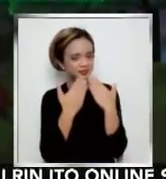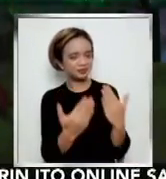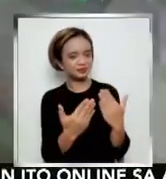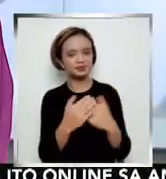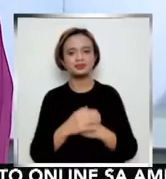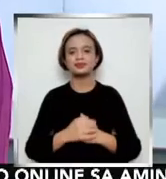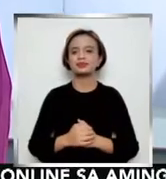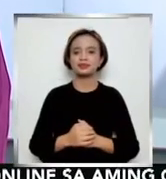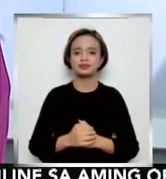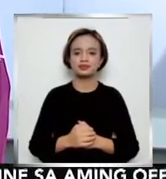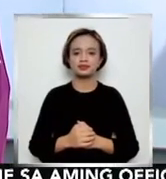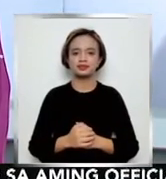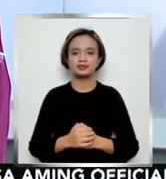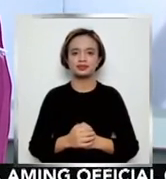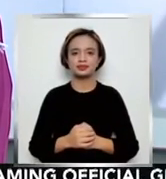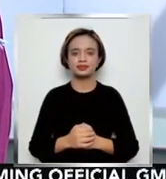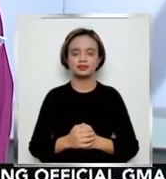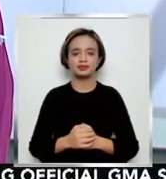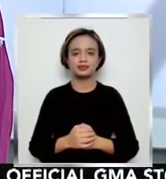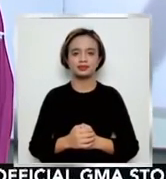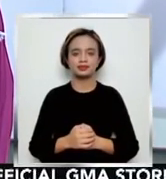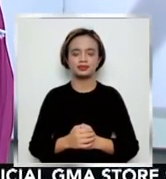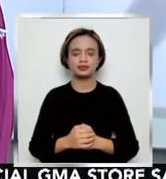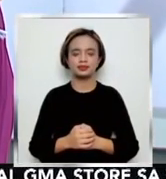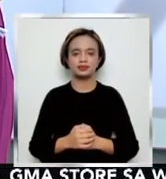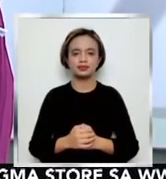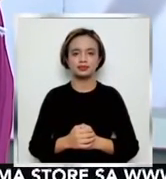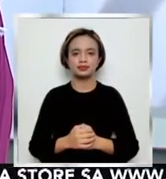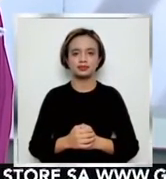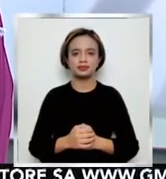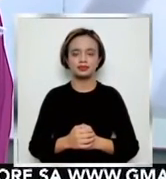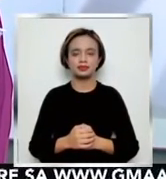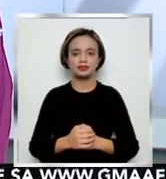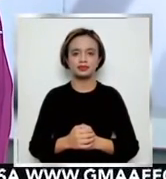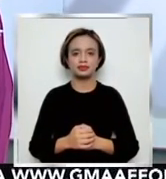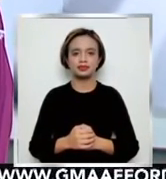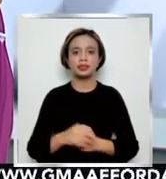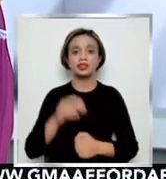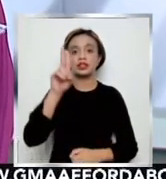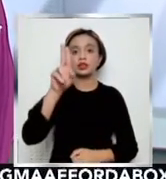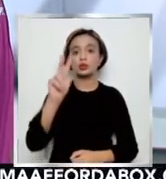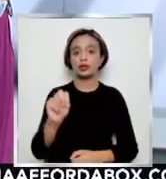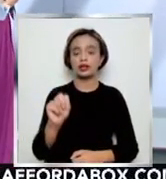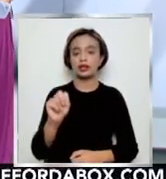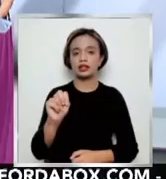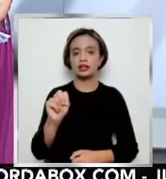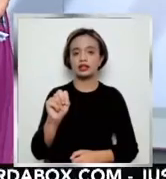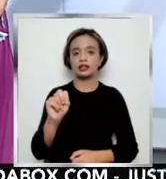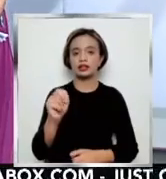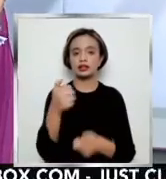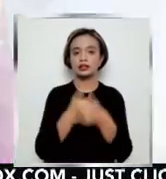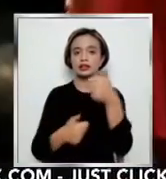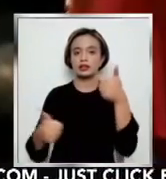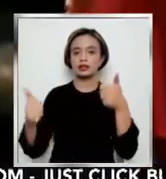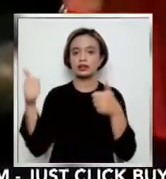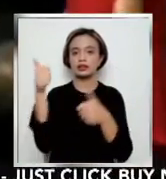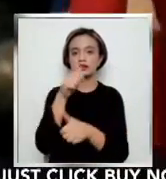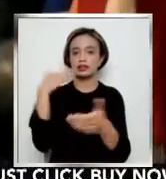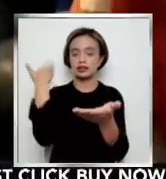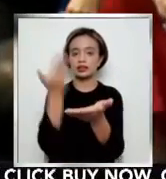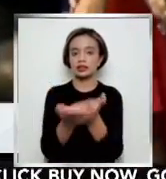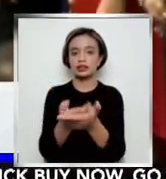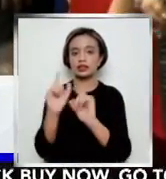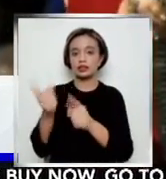Gaston. Dumating na po sa bansa ang isa sa mga United Nations Special Rapporteurs. Kanina dumalo si UN